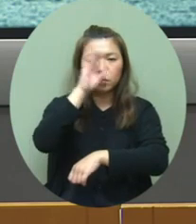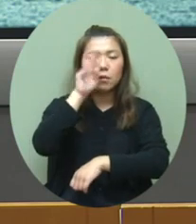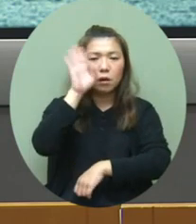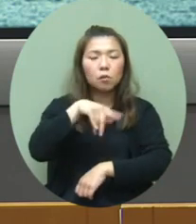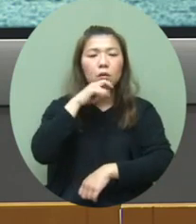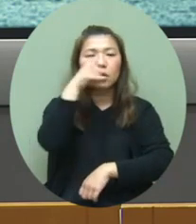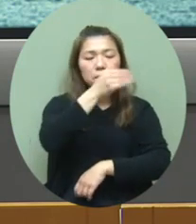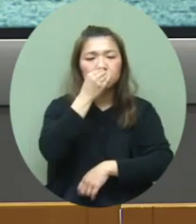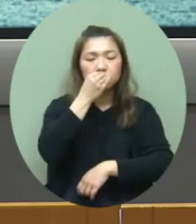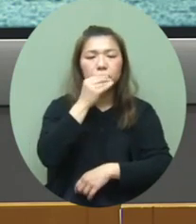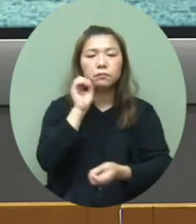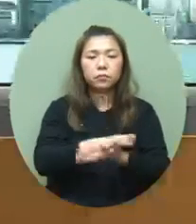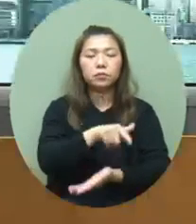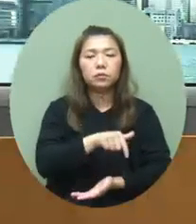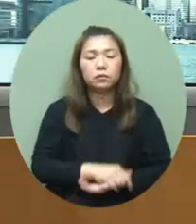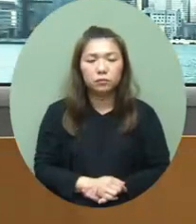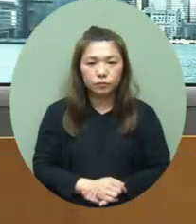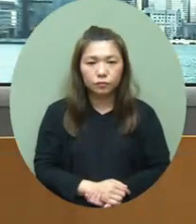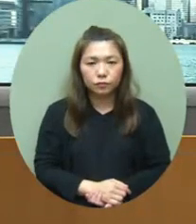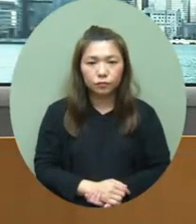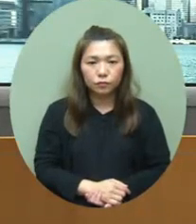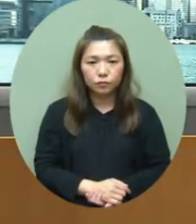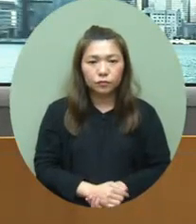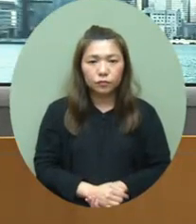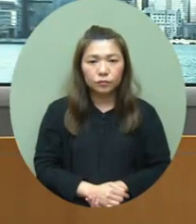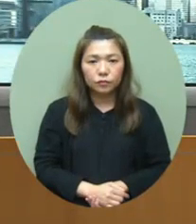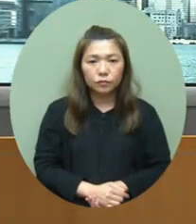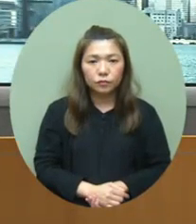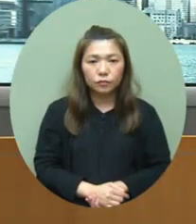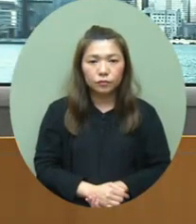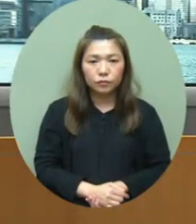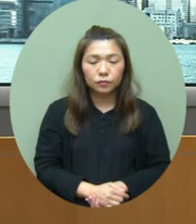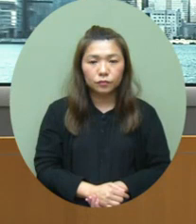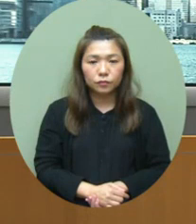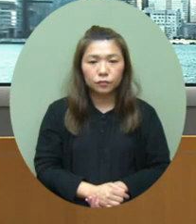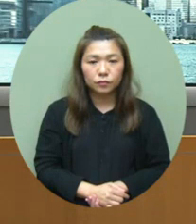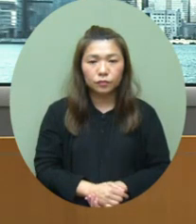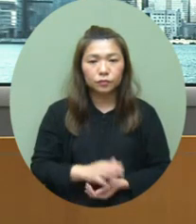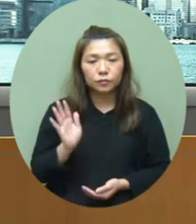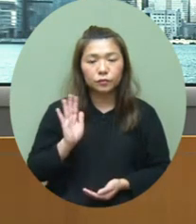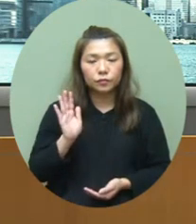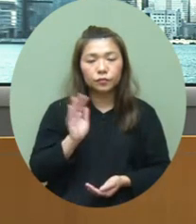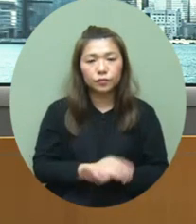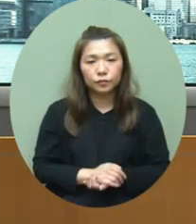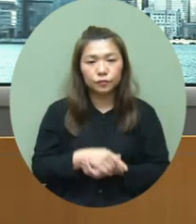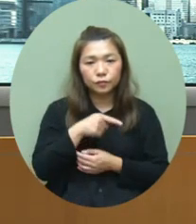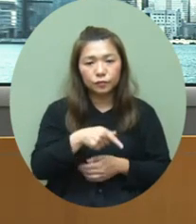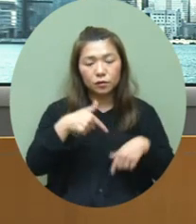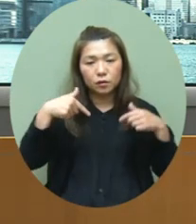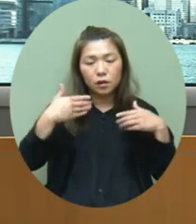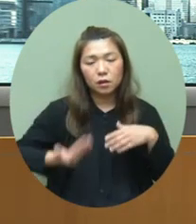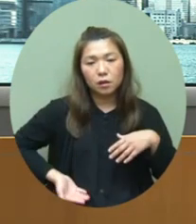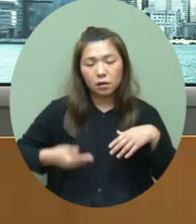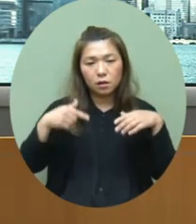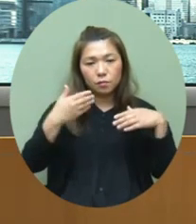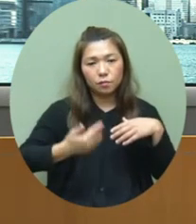下一題，那邊前排那位女士。 Hi, this is from the South China Morning Post. We would